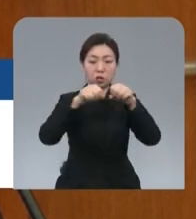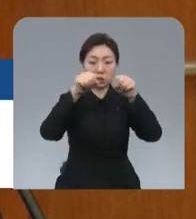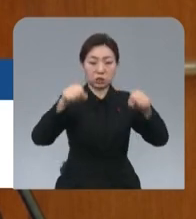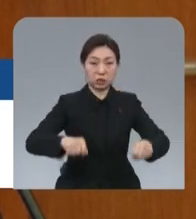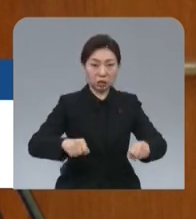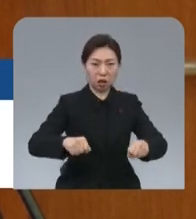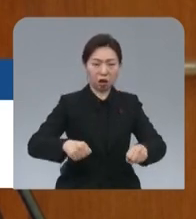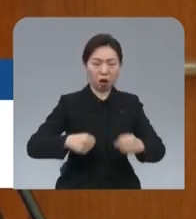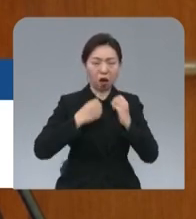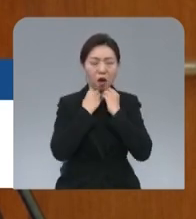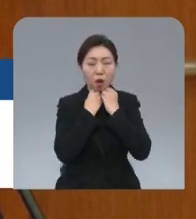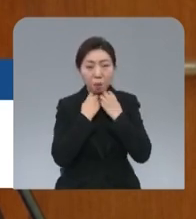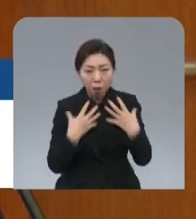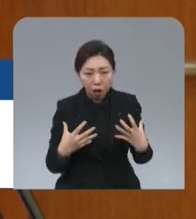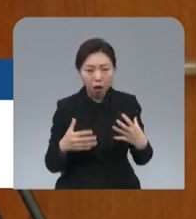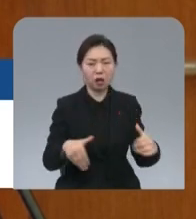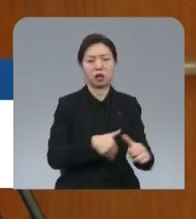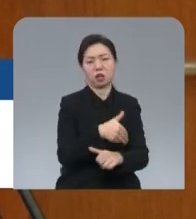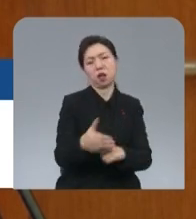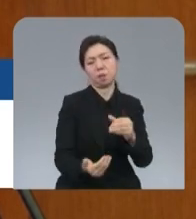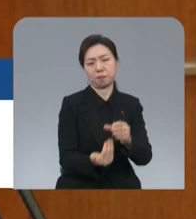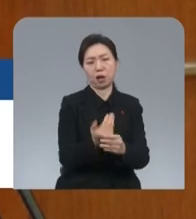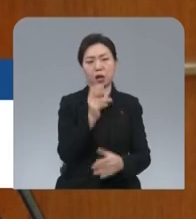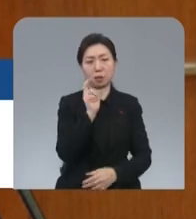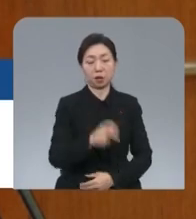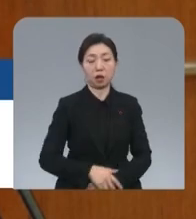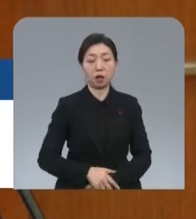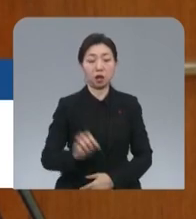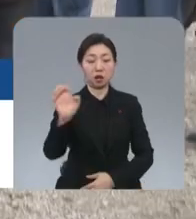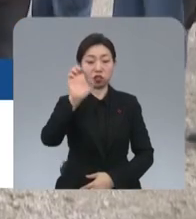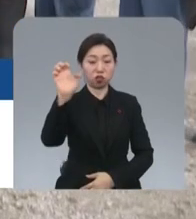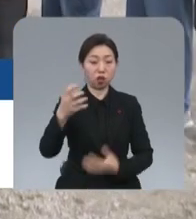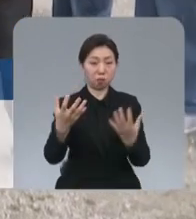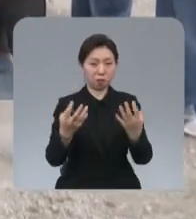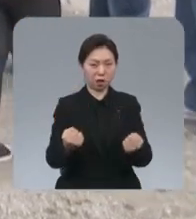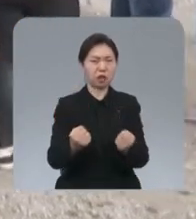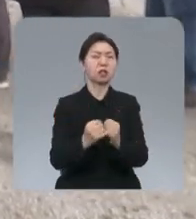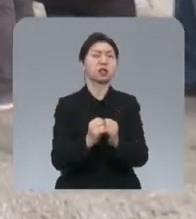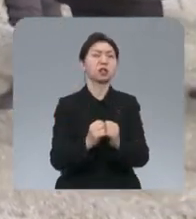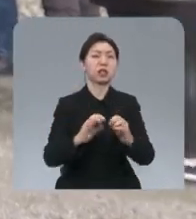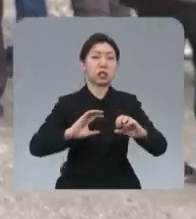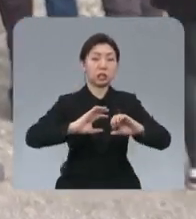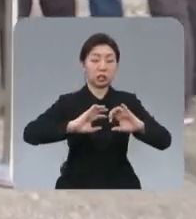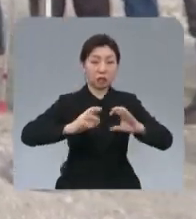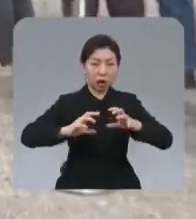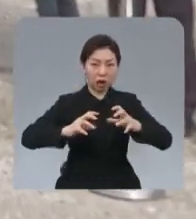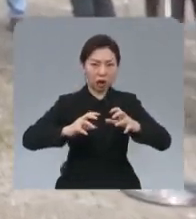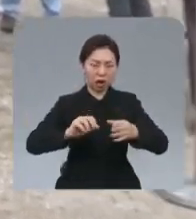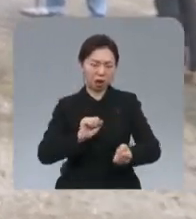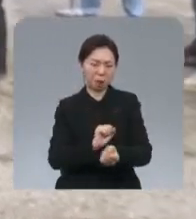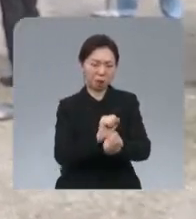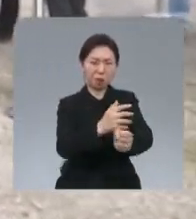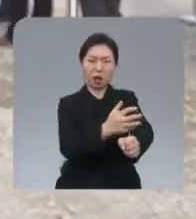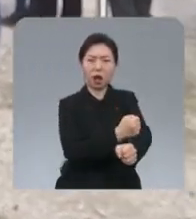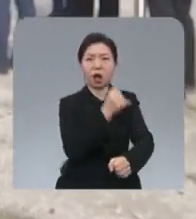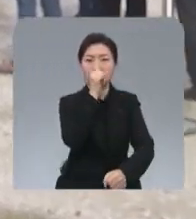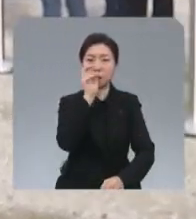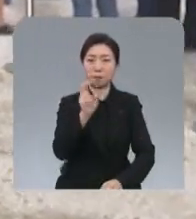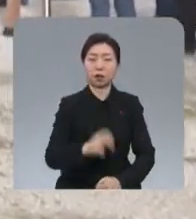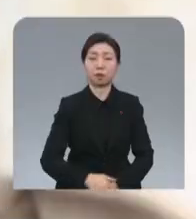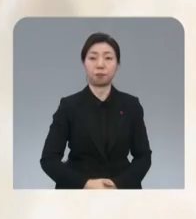to push already overwhelmed health systems further to the brink. 유럽 국가들은 오미크론 확산을 막기